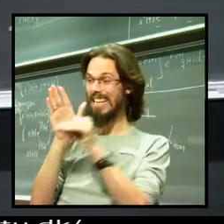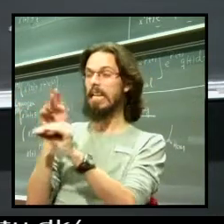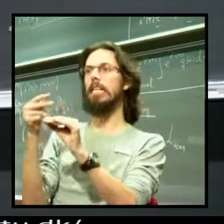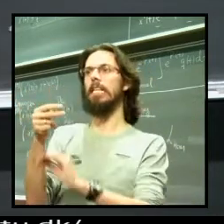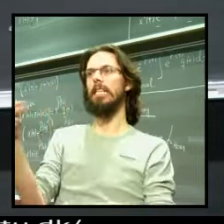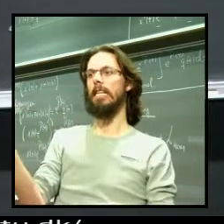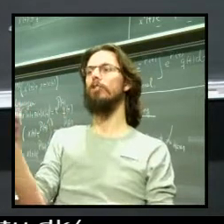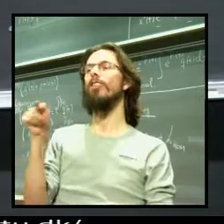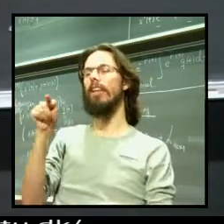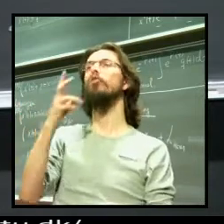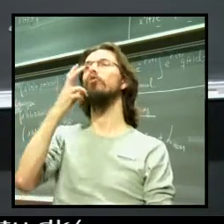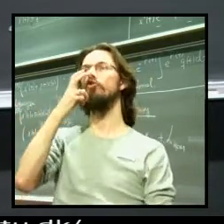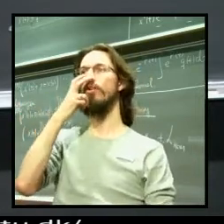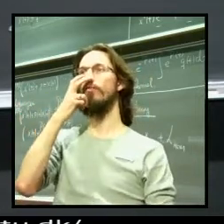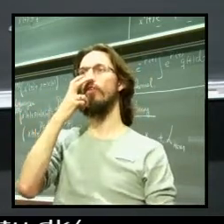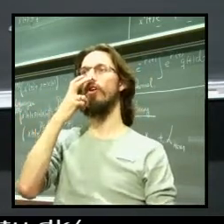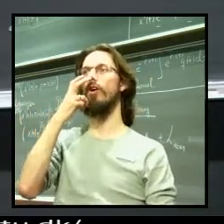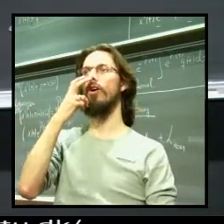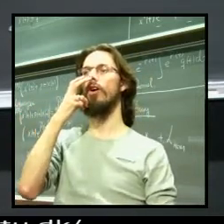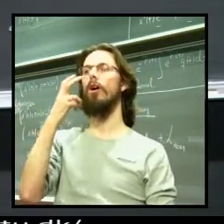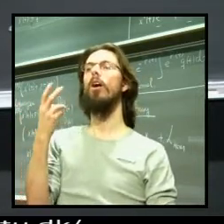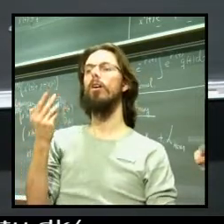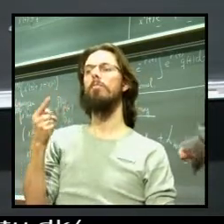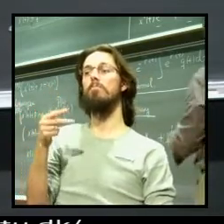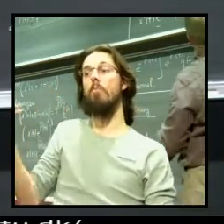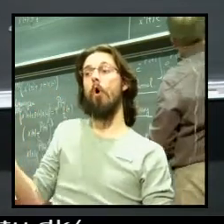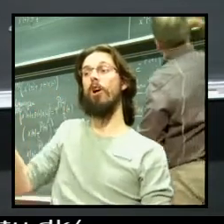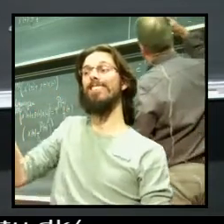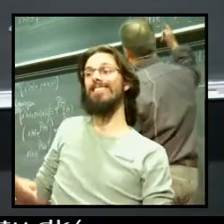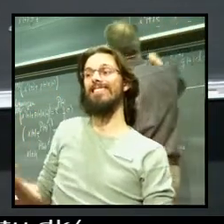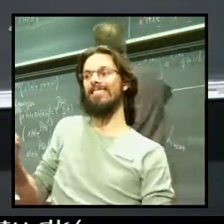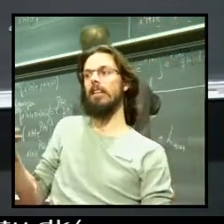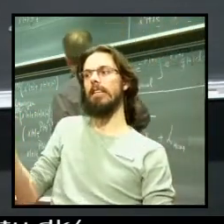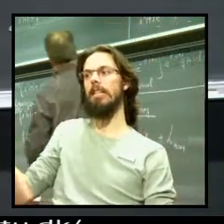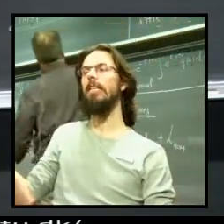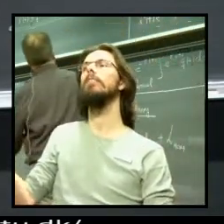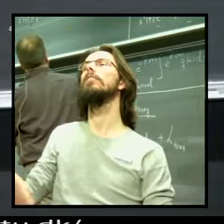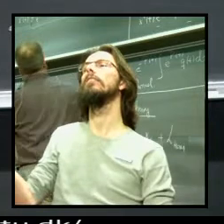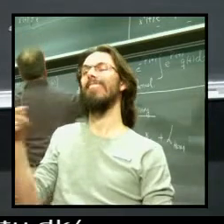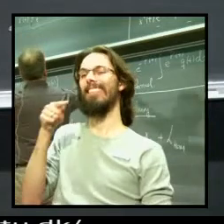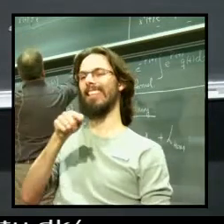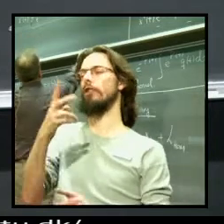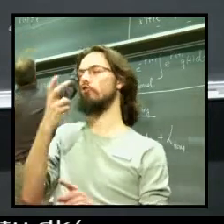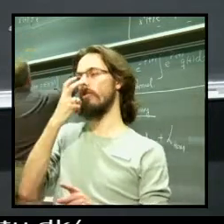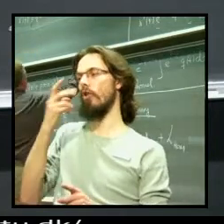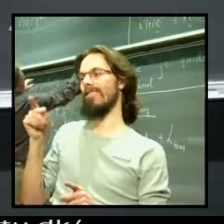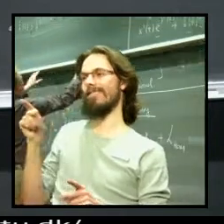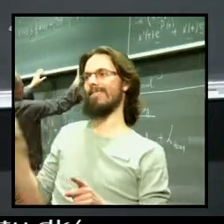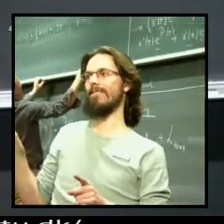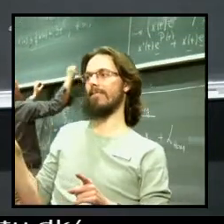er det den der, der sørger for, at der på højre side af ligningen kommer til at stå